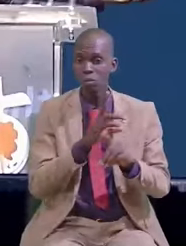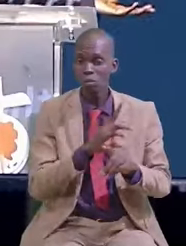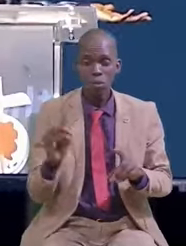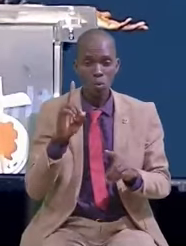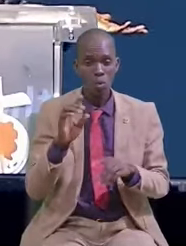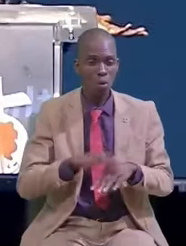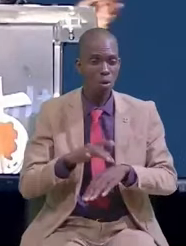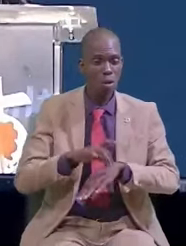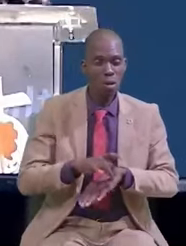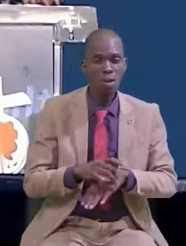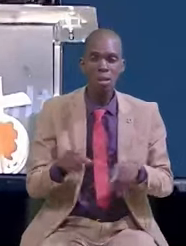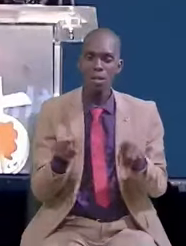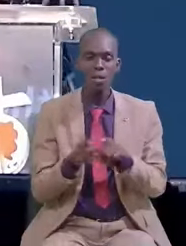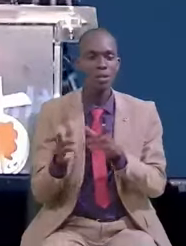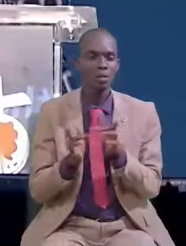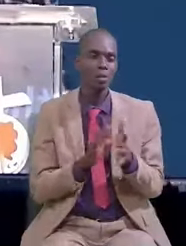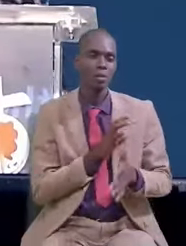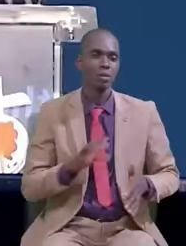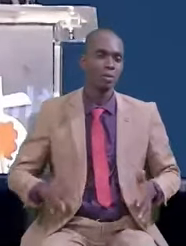Jésus.